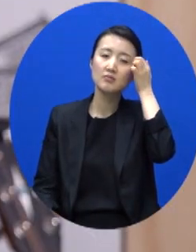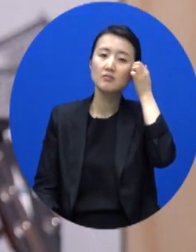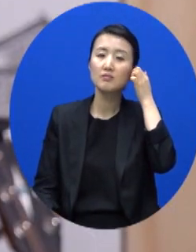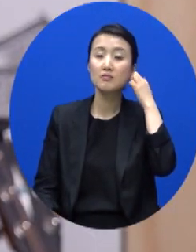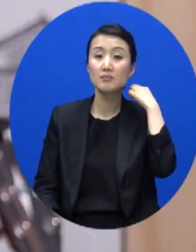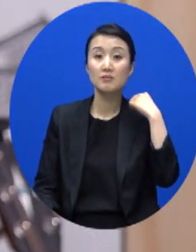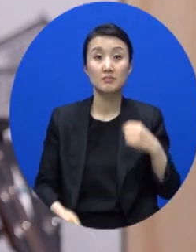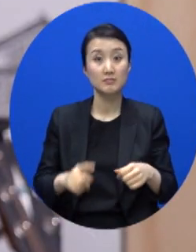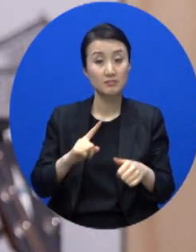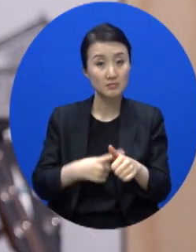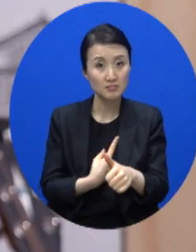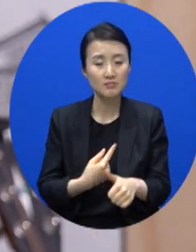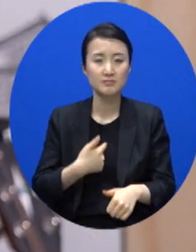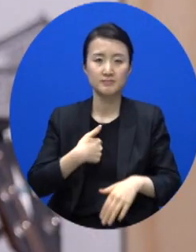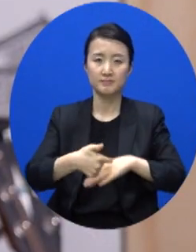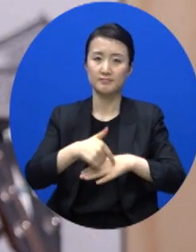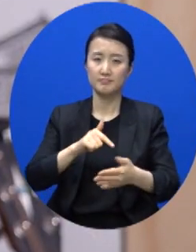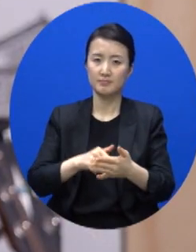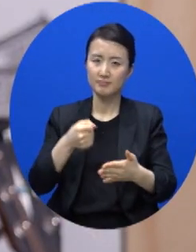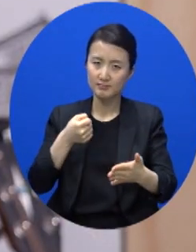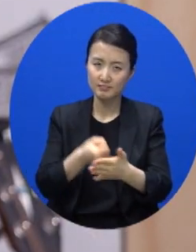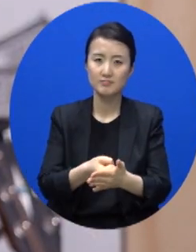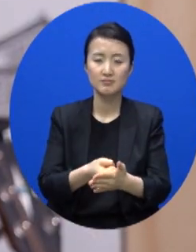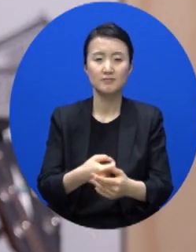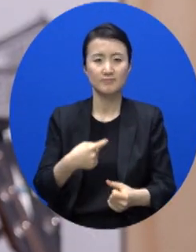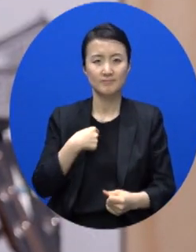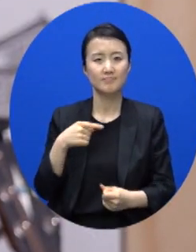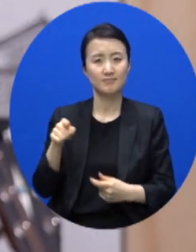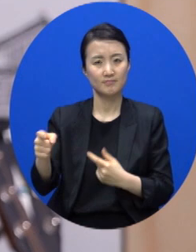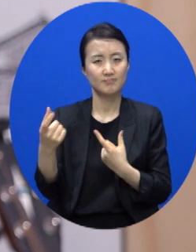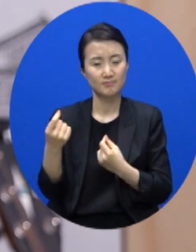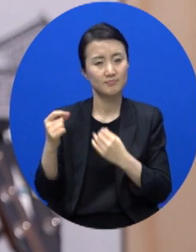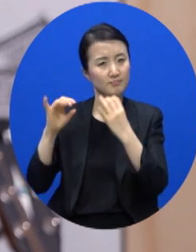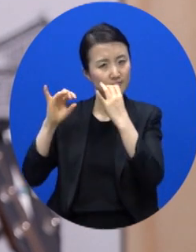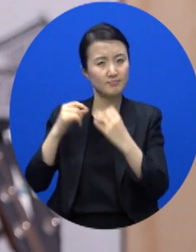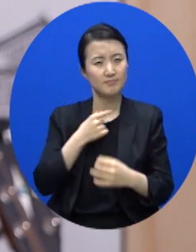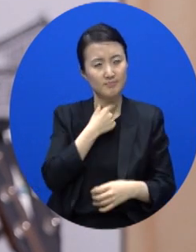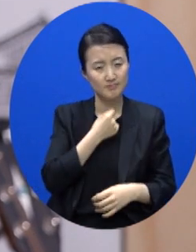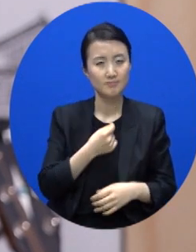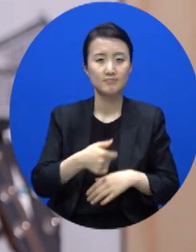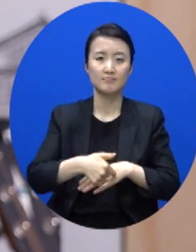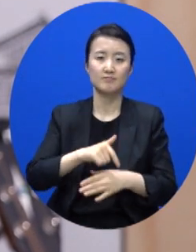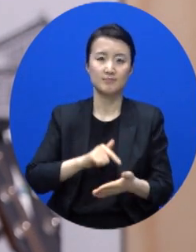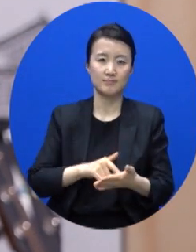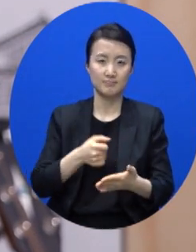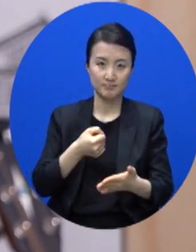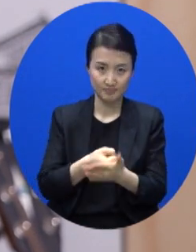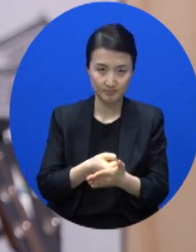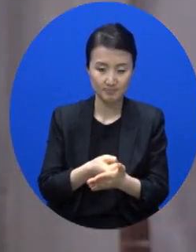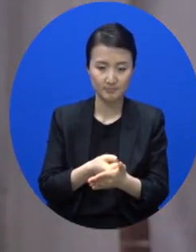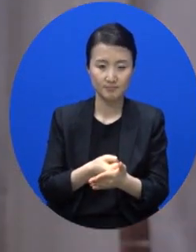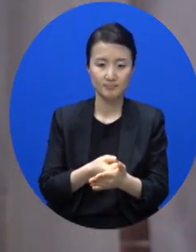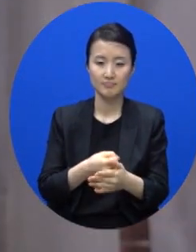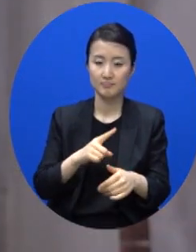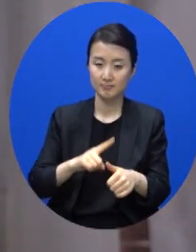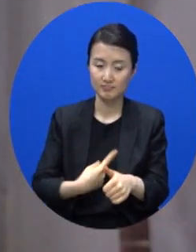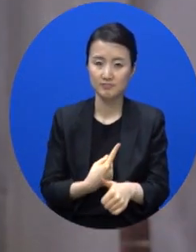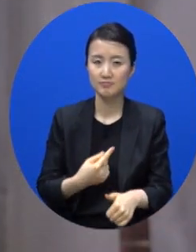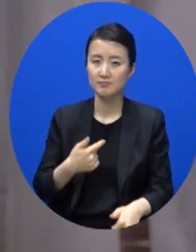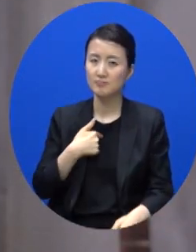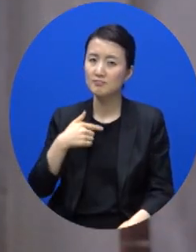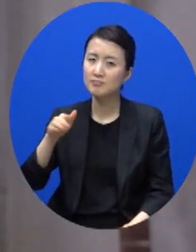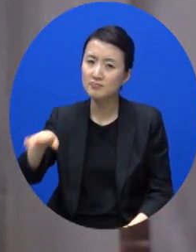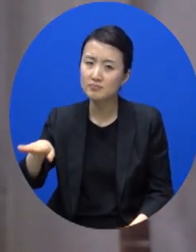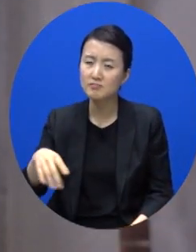제가 가야 될 길이 이 길이구나. 그리고 그 선생님께 제가